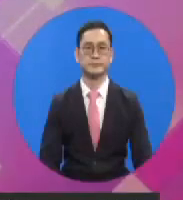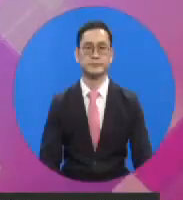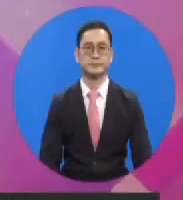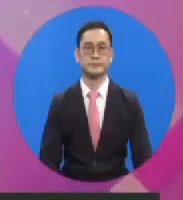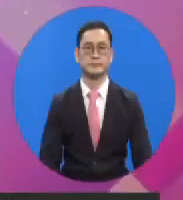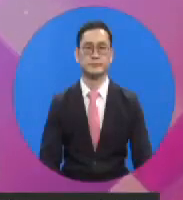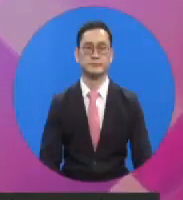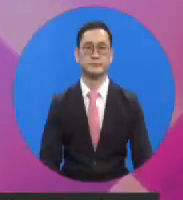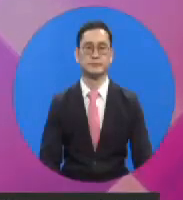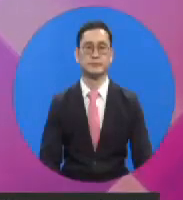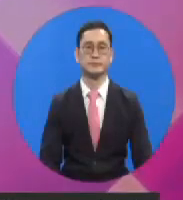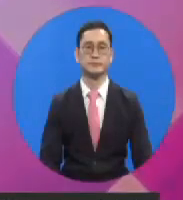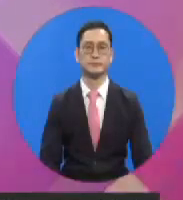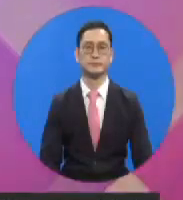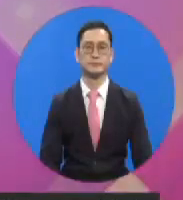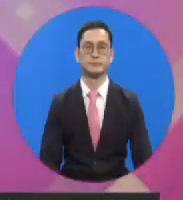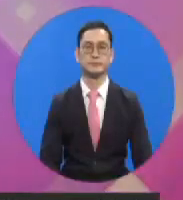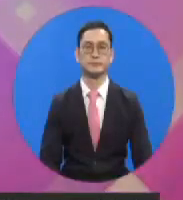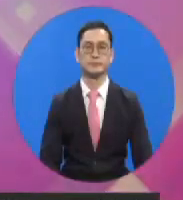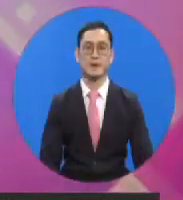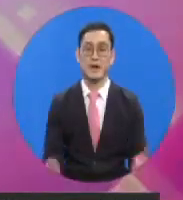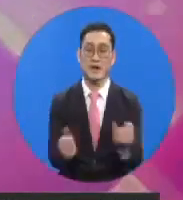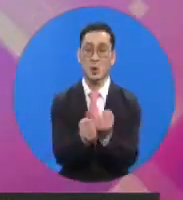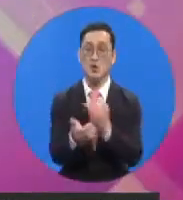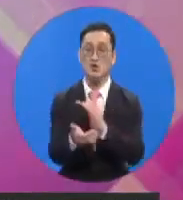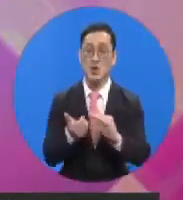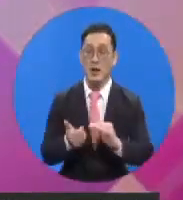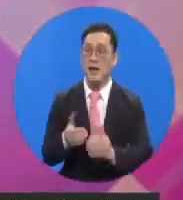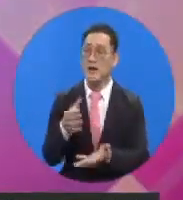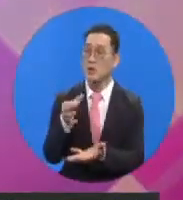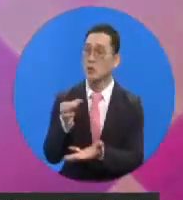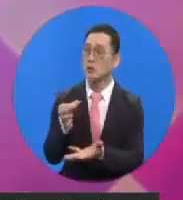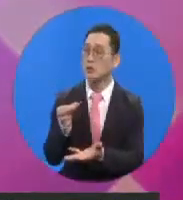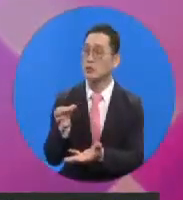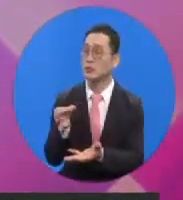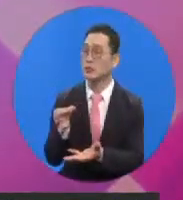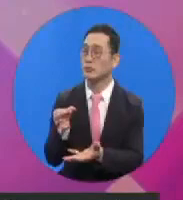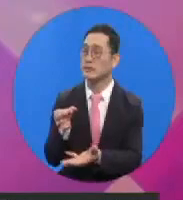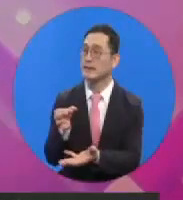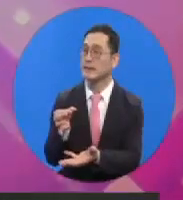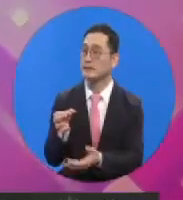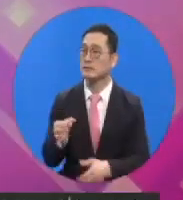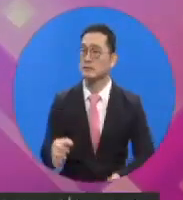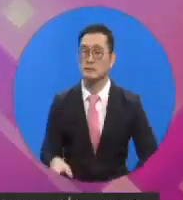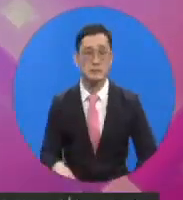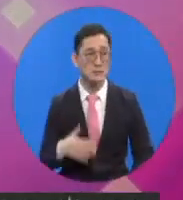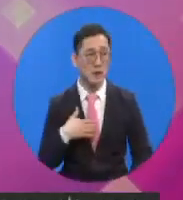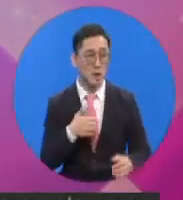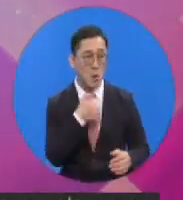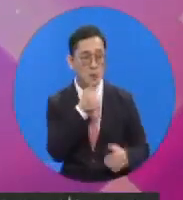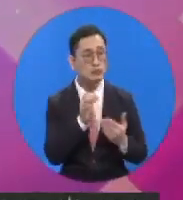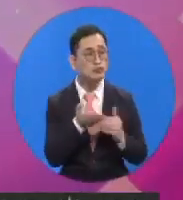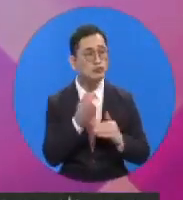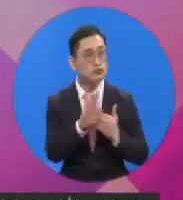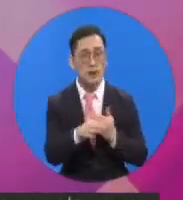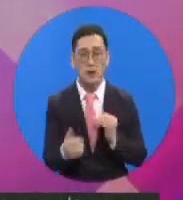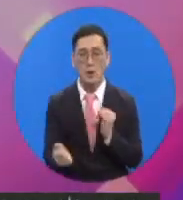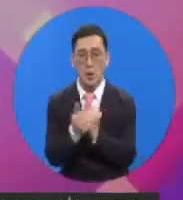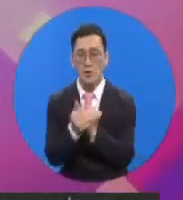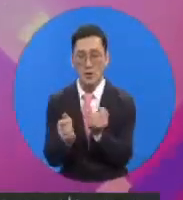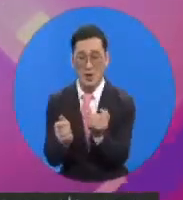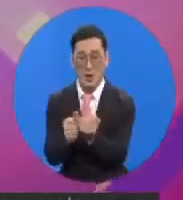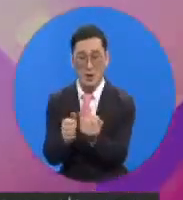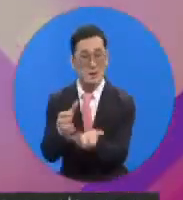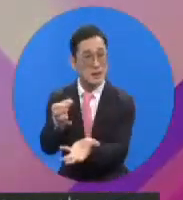자, 이제 결혼 직전에 형성된 재산 형성에 대해서 김진애 의원이 묻자 윤 총장이 50 넘어서 결혼해서 모른다. 그런데 김진애